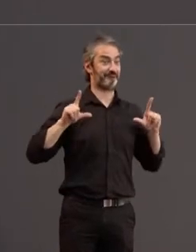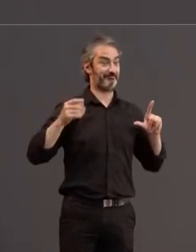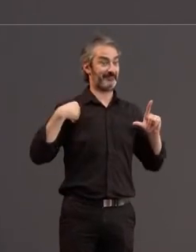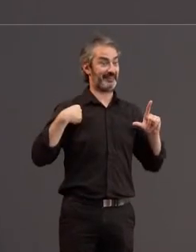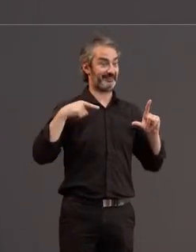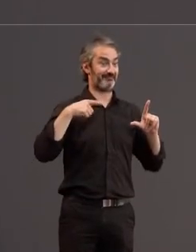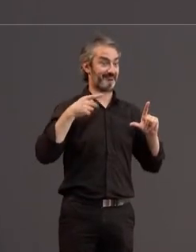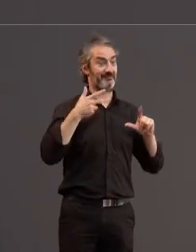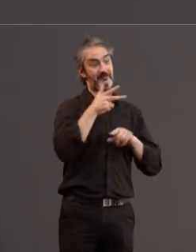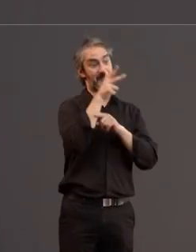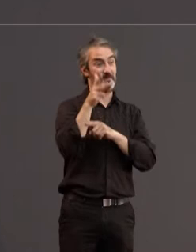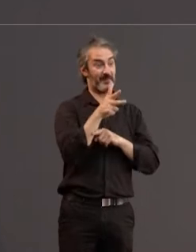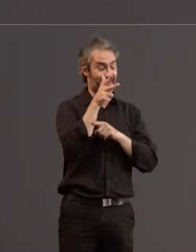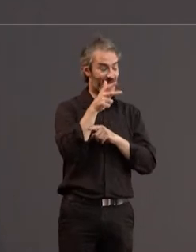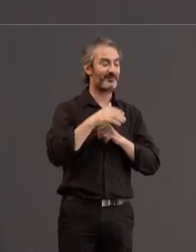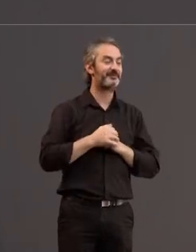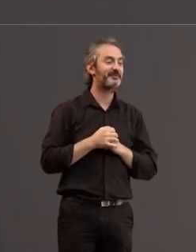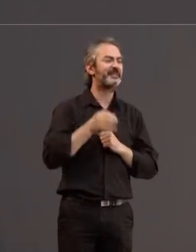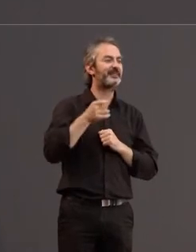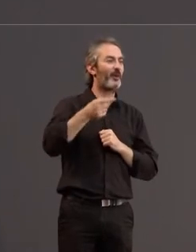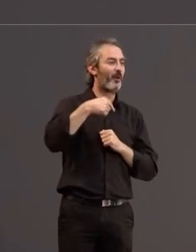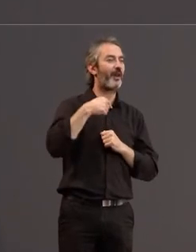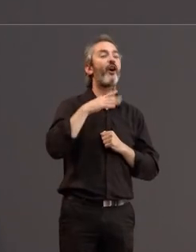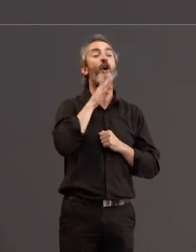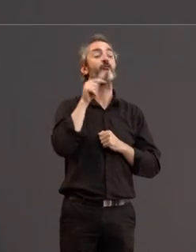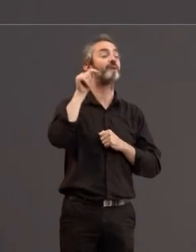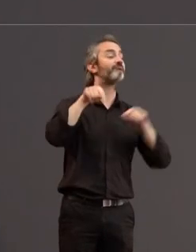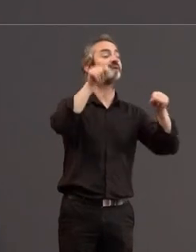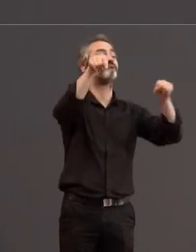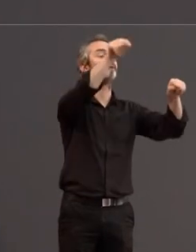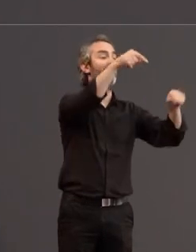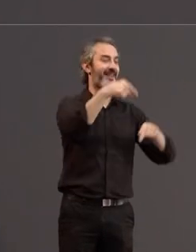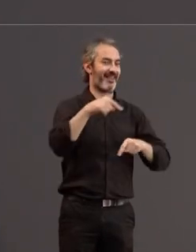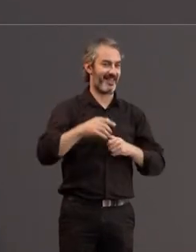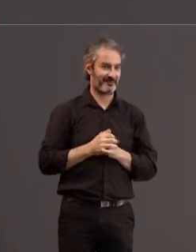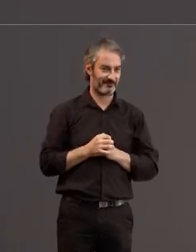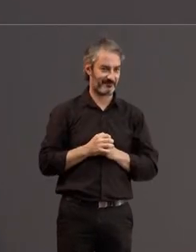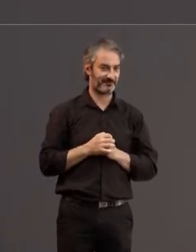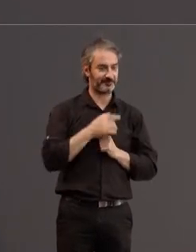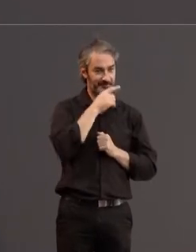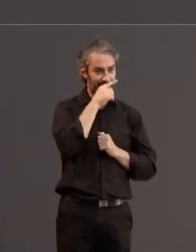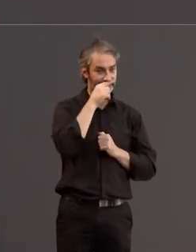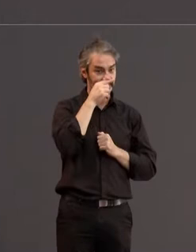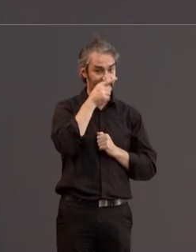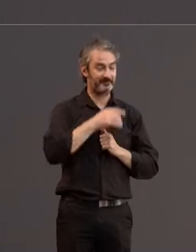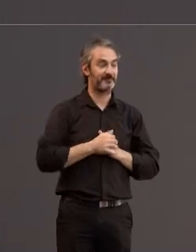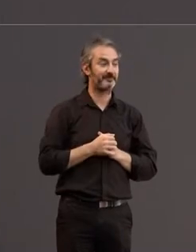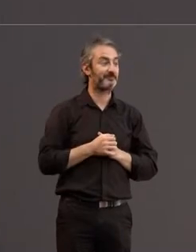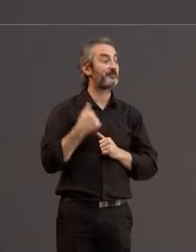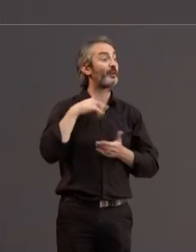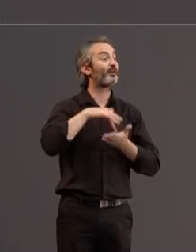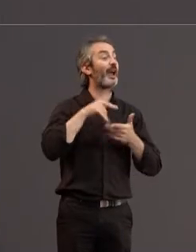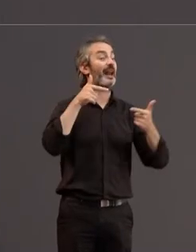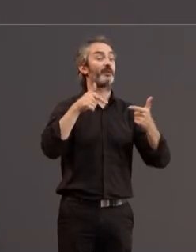aquest vídeo, en aquest magnífic vídeo, estan asseguts potser entremig de vosaltres. Aquesta